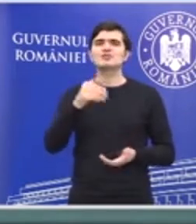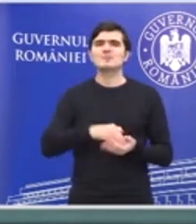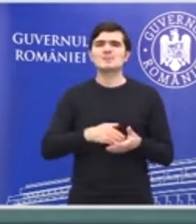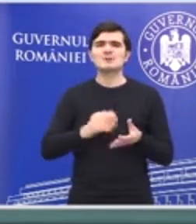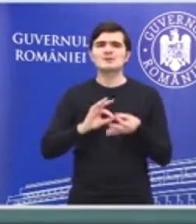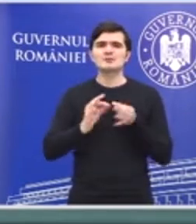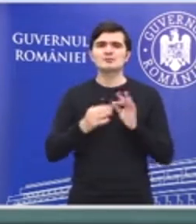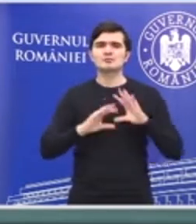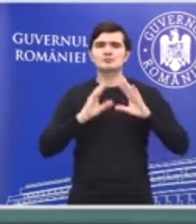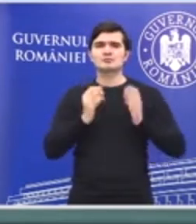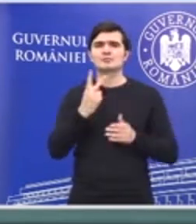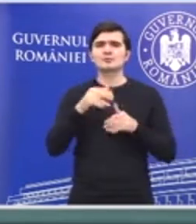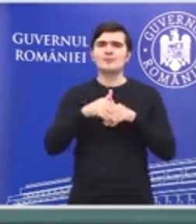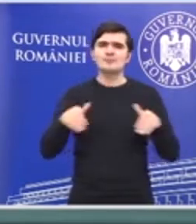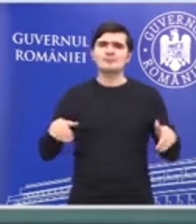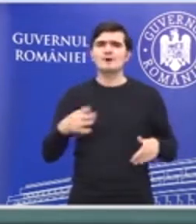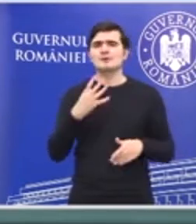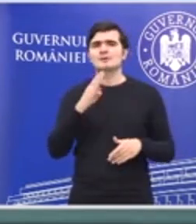totalizând